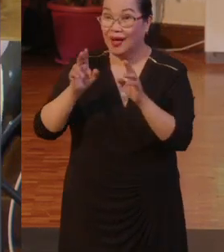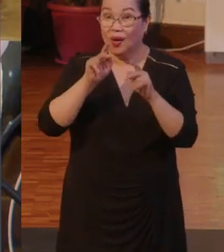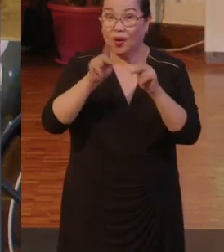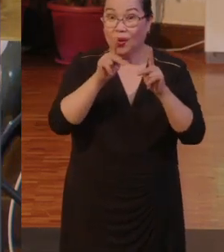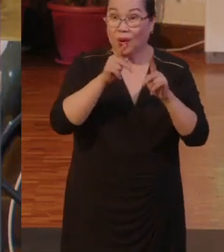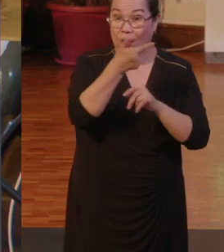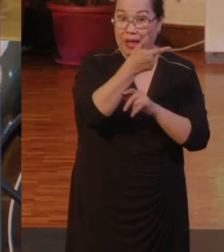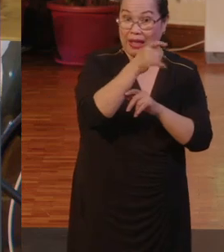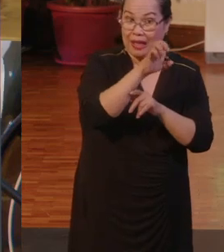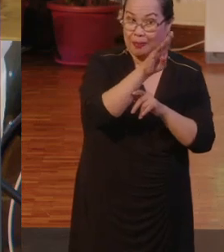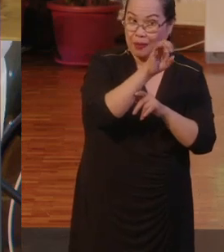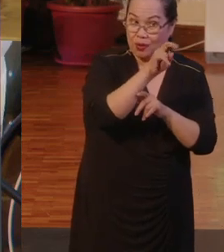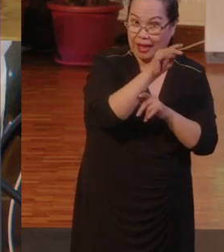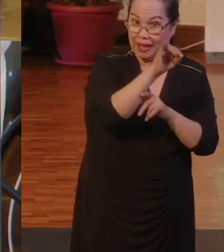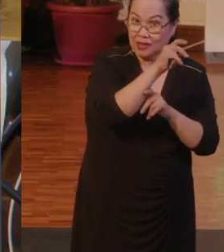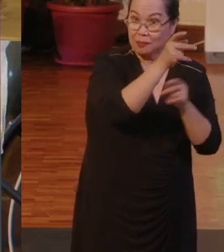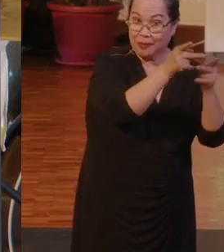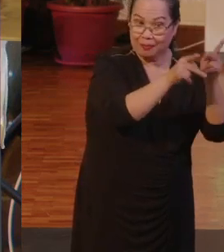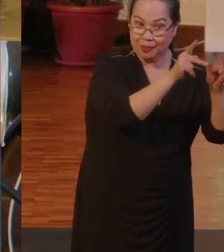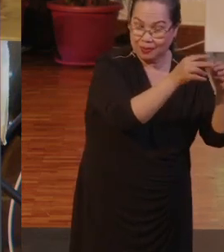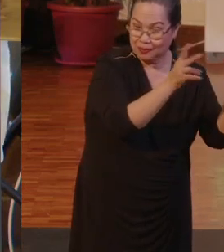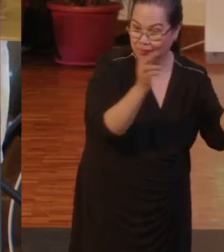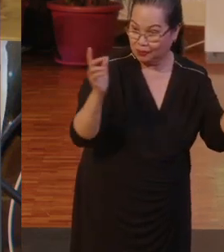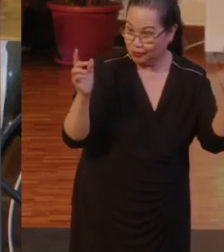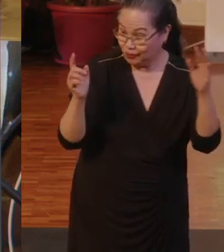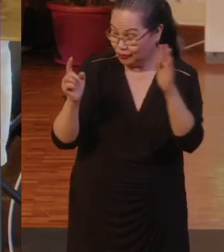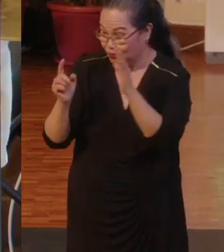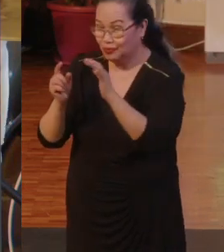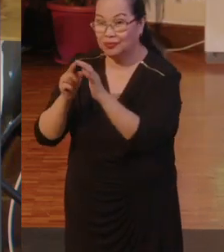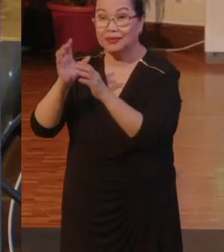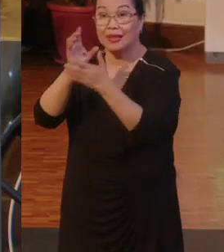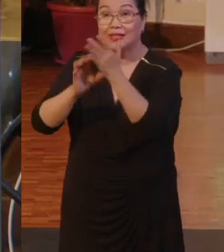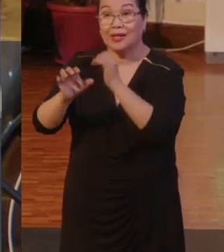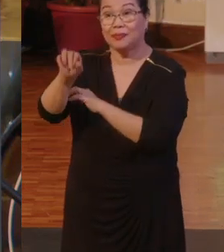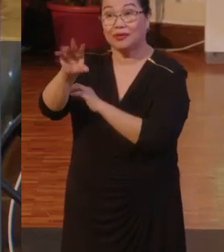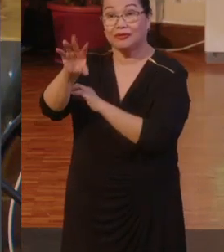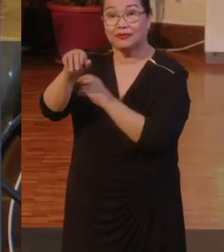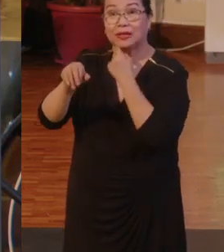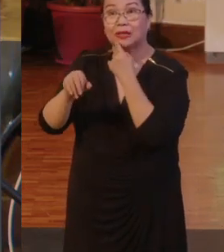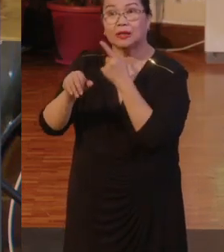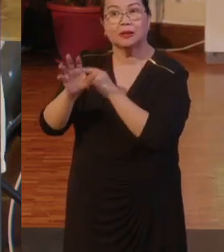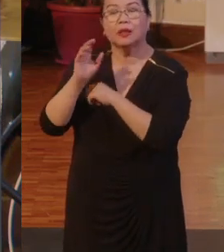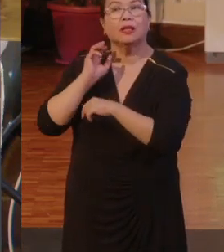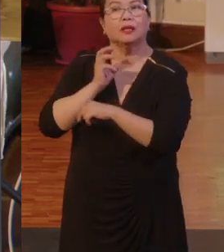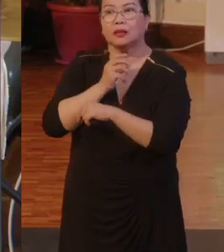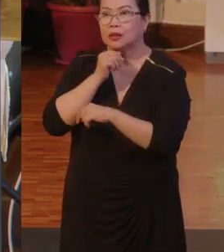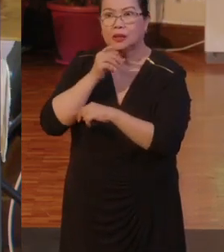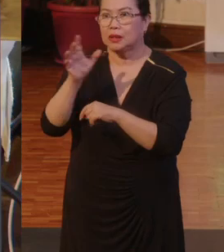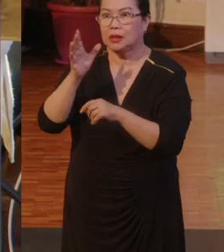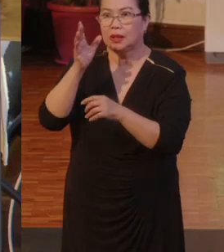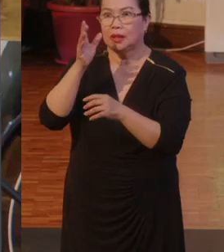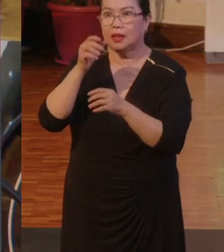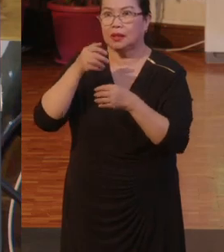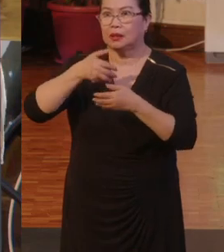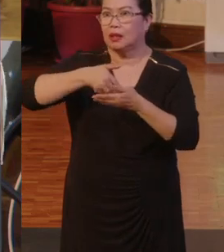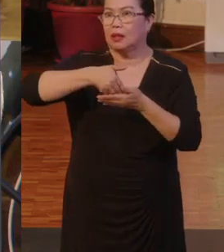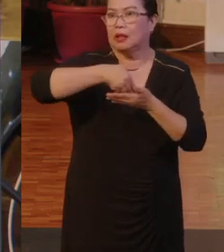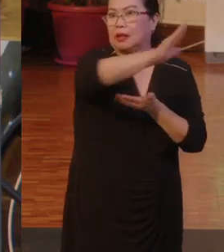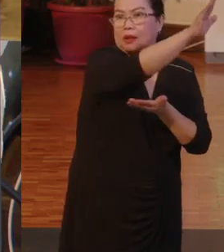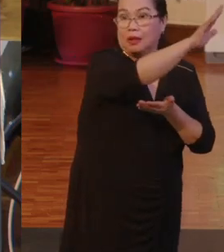mga kapatid. Nagpasya sila. Sa pamamagitan ni Joshua, pinamukha ng Diyos sa kanila na kahit na siya